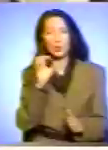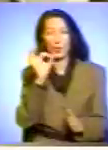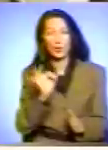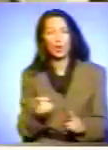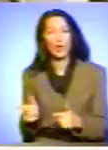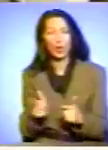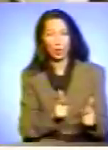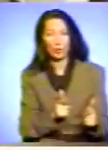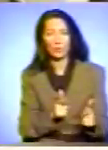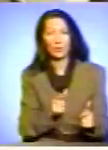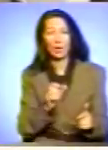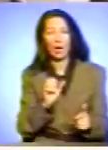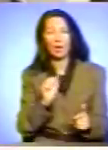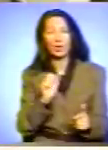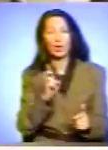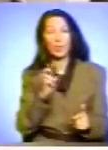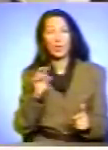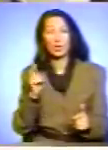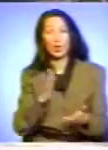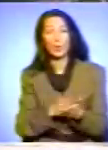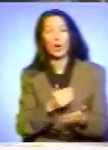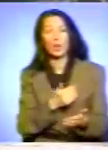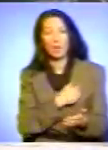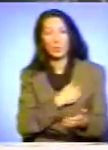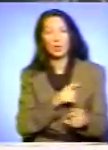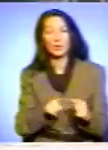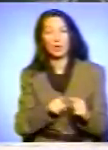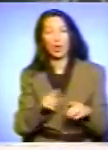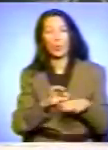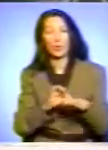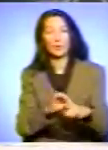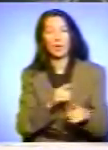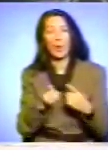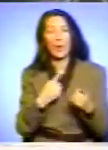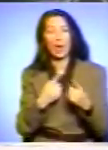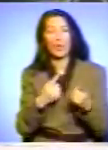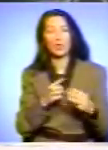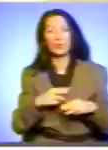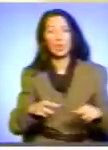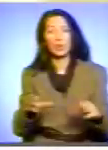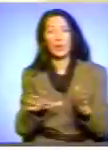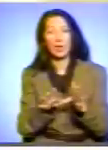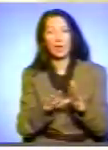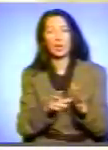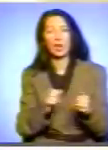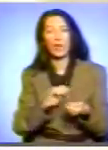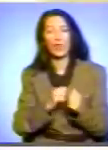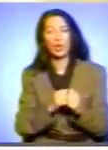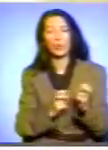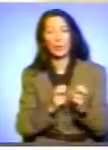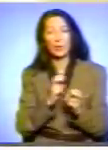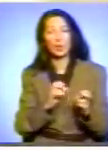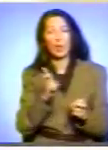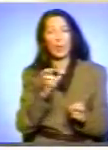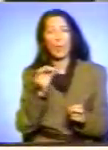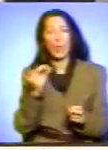готові. Анатолій Близнюк має намір якнайшвидше провести переговори з міністром енергетики і вугільної промисловості Юрієм Бойком з питання